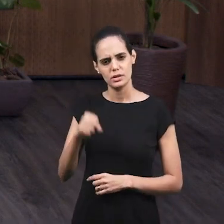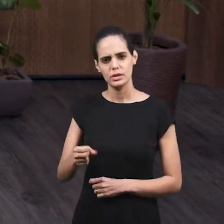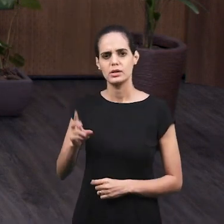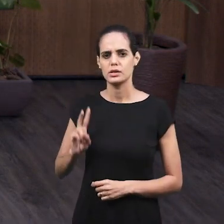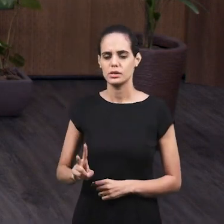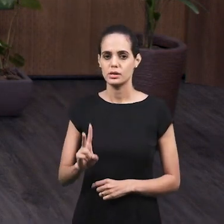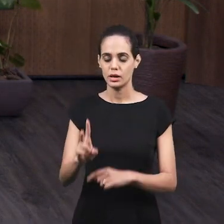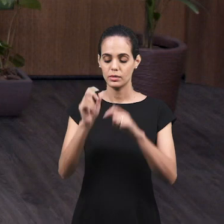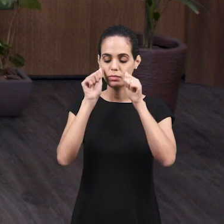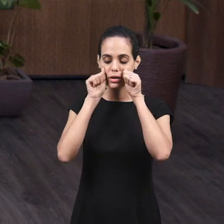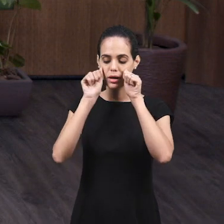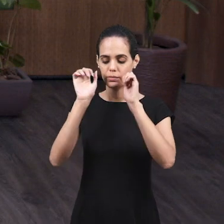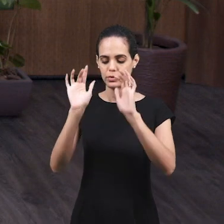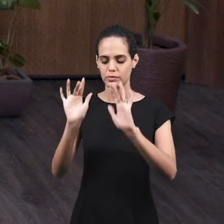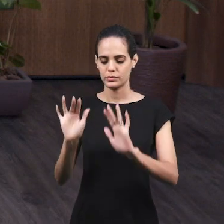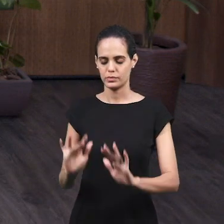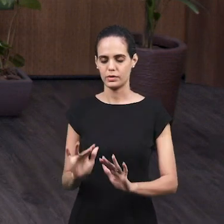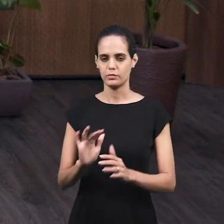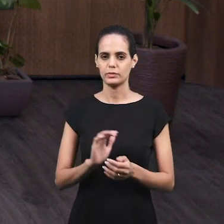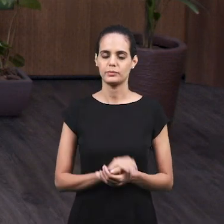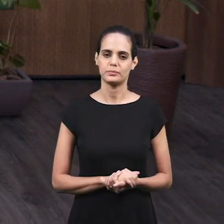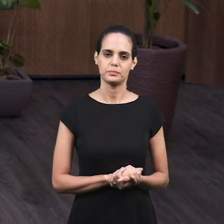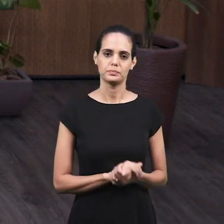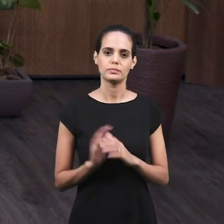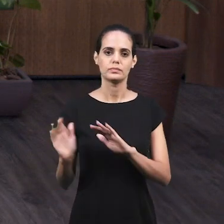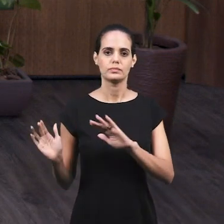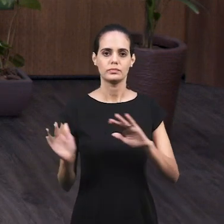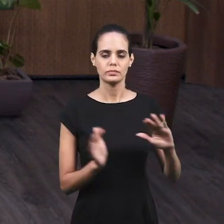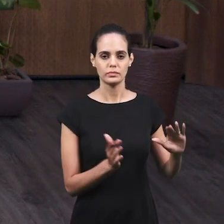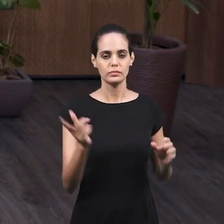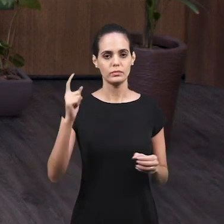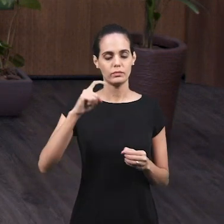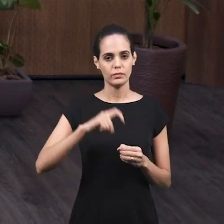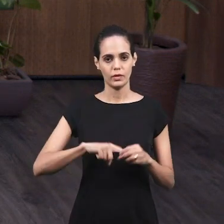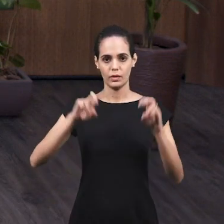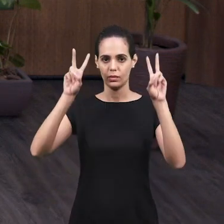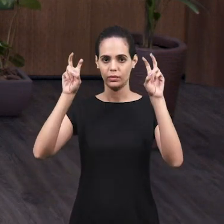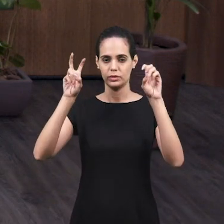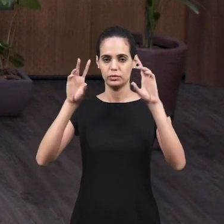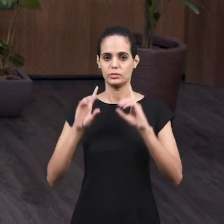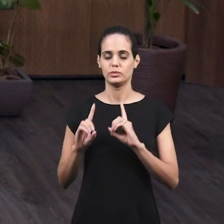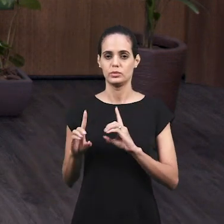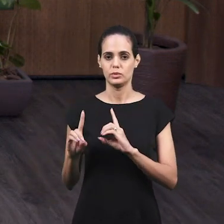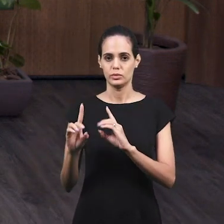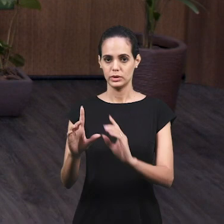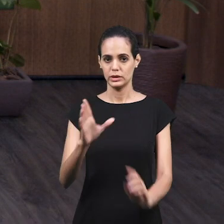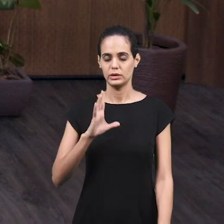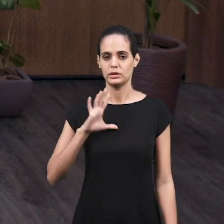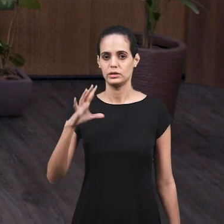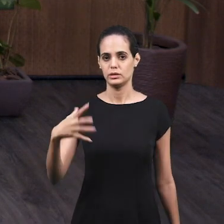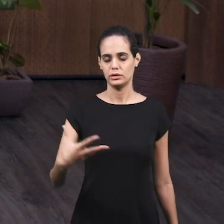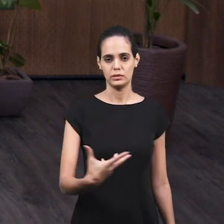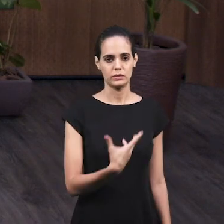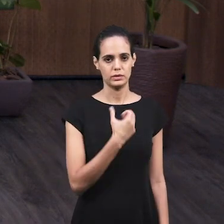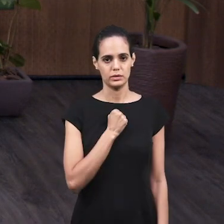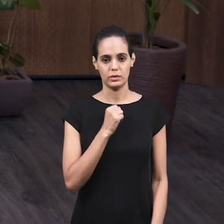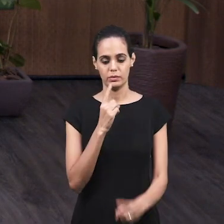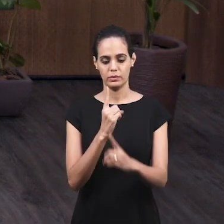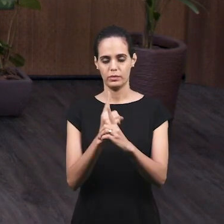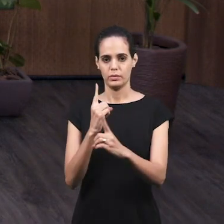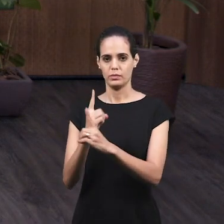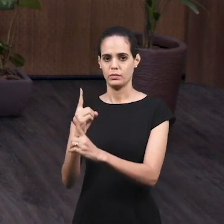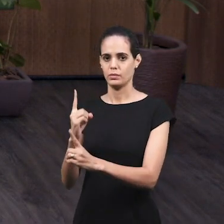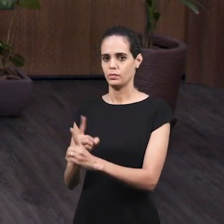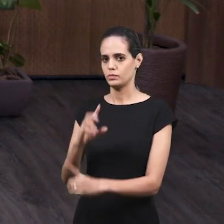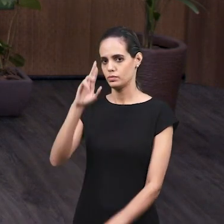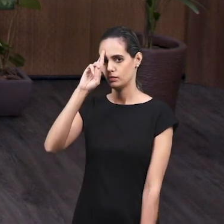sans l'attention et réponse du Seigneur Jésus. Gloire à Dieu. Revenons maintenant sur la doctrine du salut dans